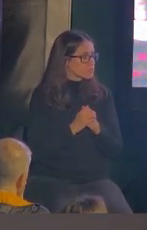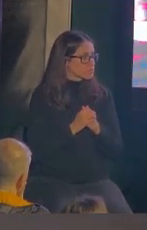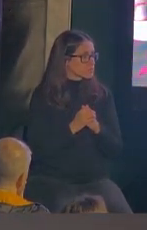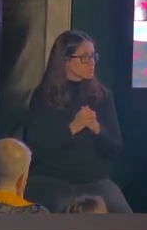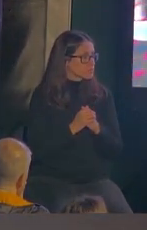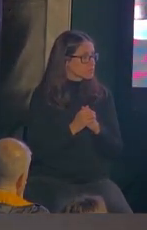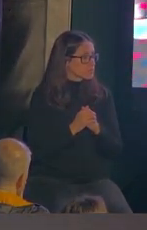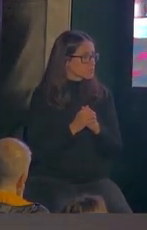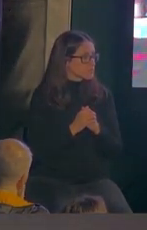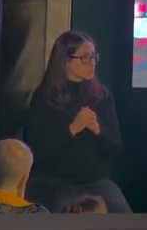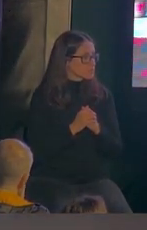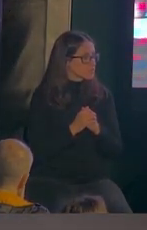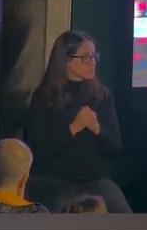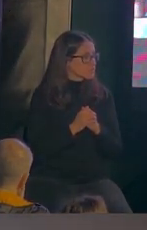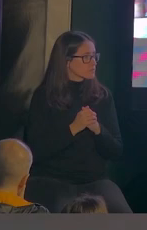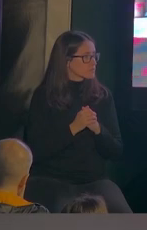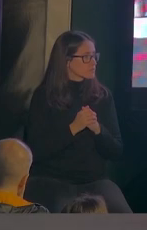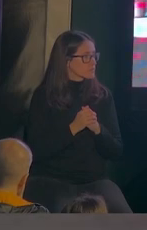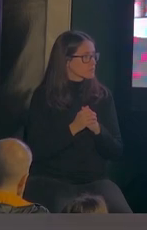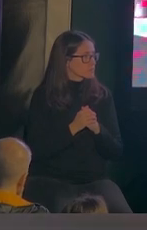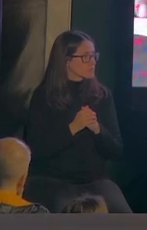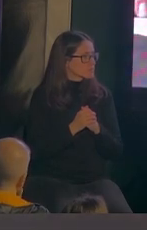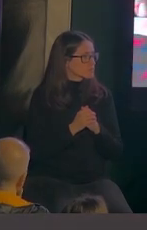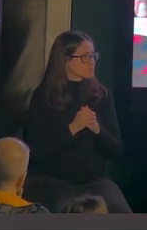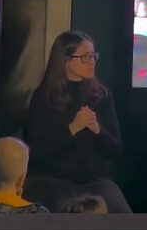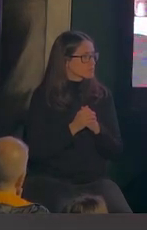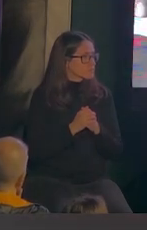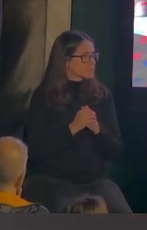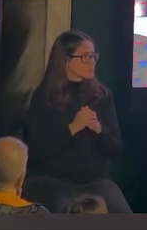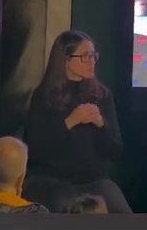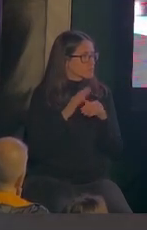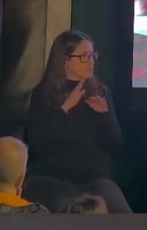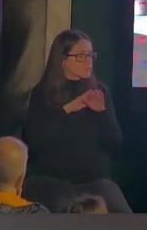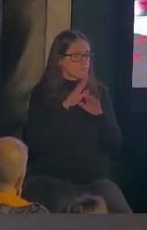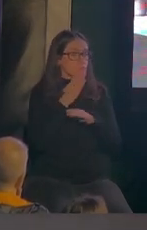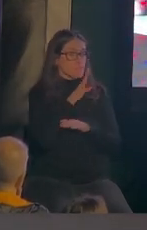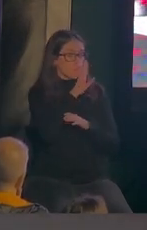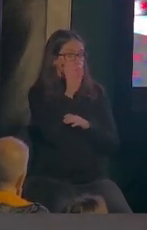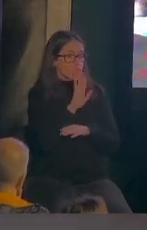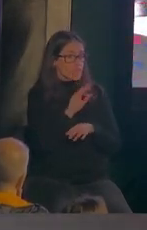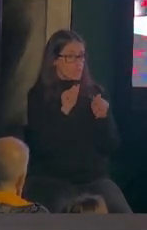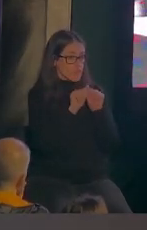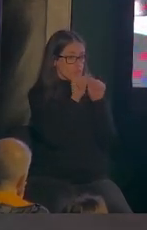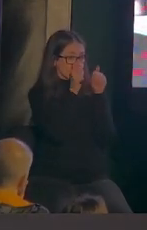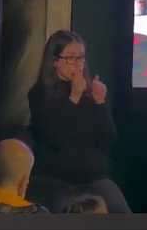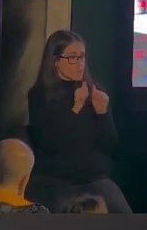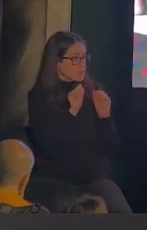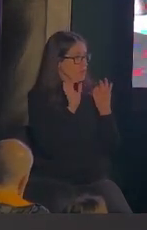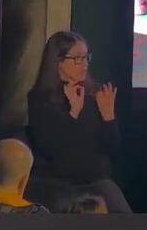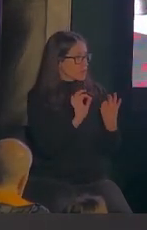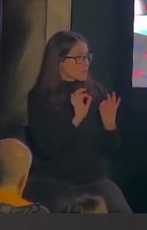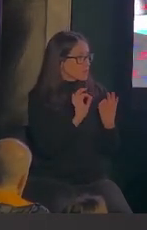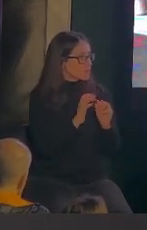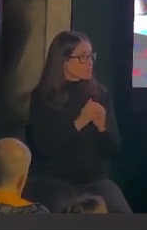el que estic fent és simular aquest, no sé si es veu,